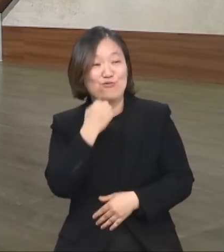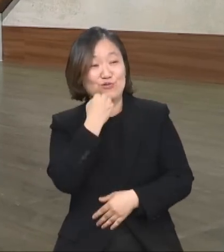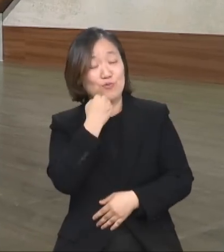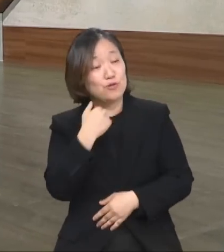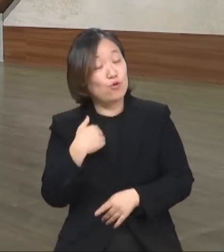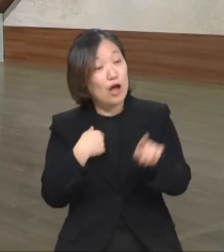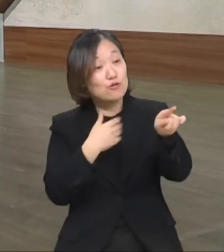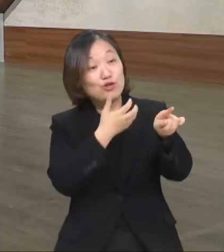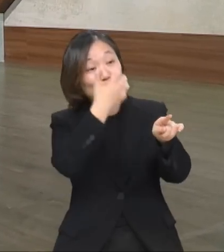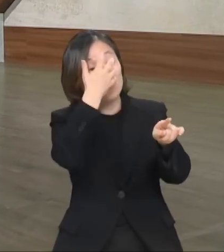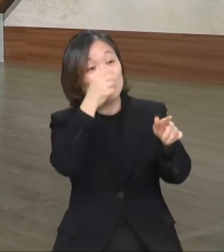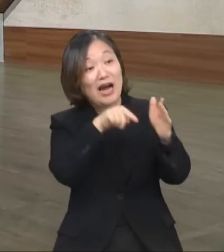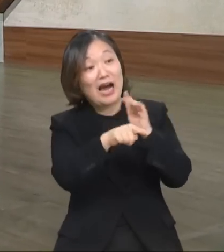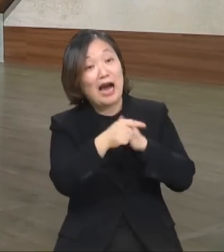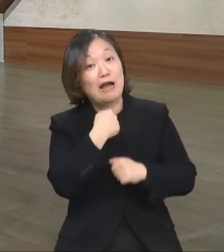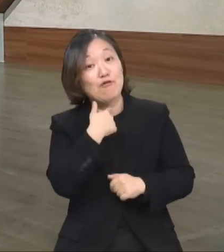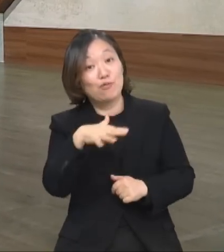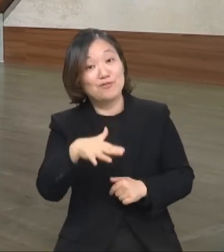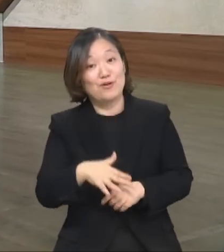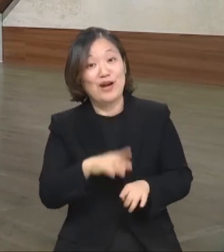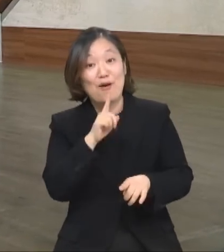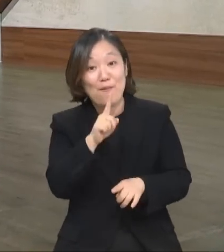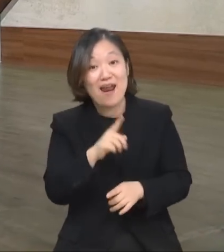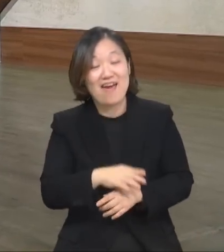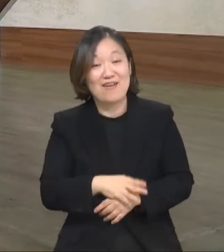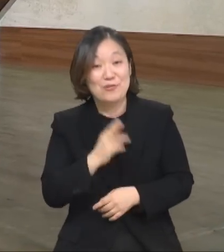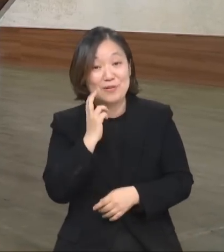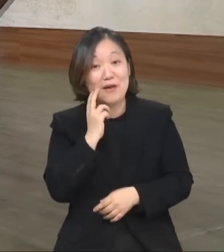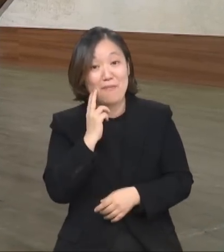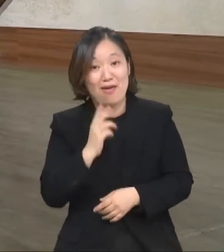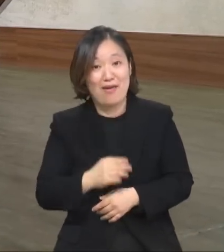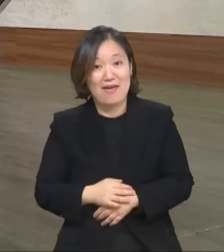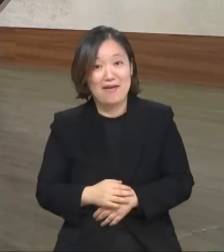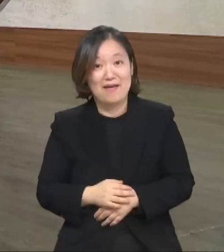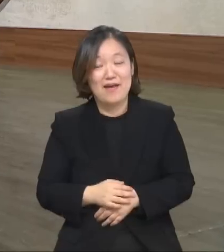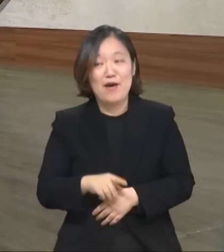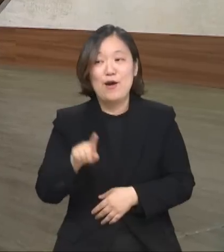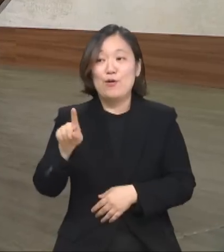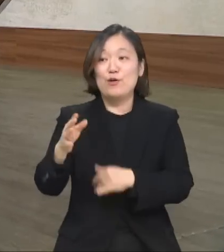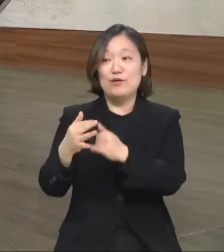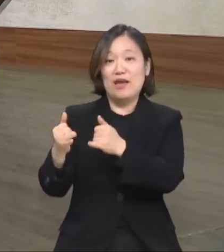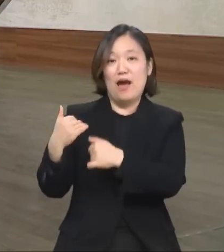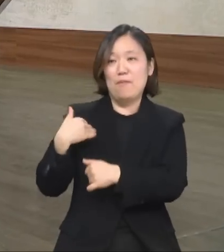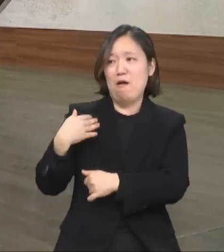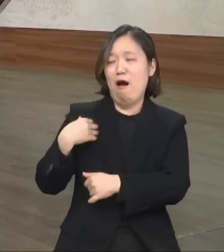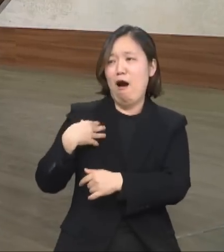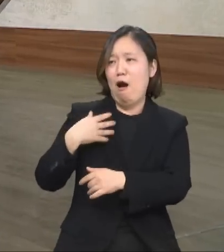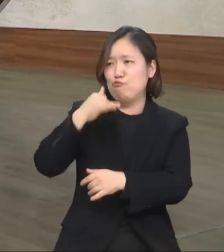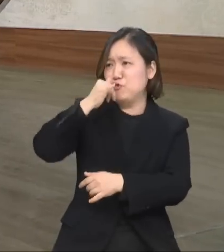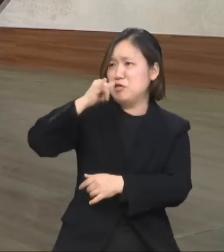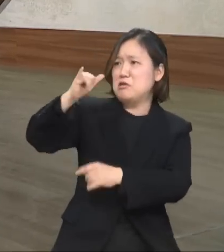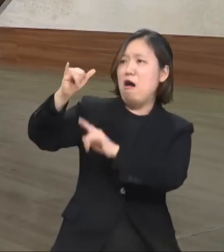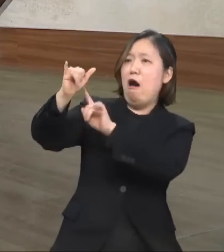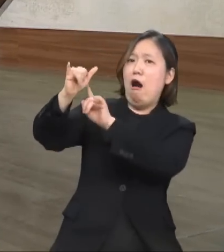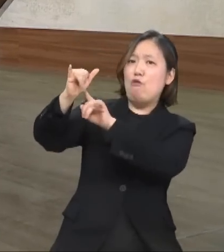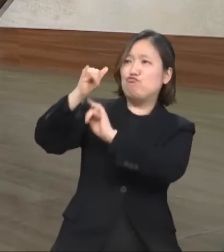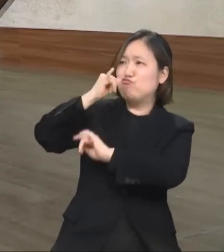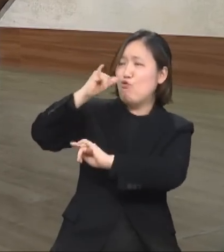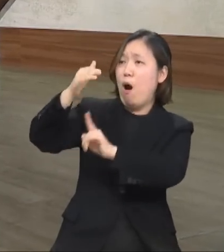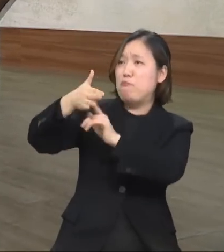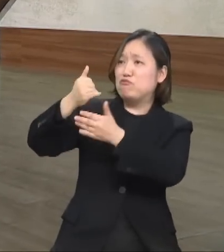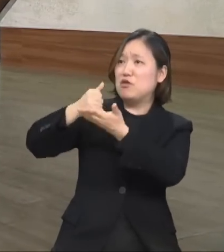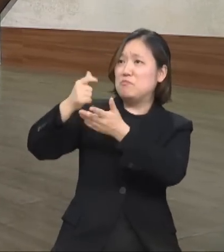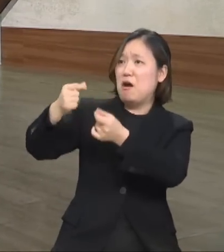없는데요라는 말씀을 자주 드리는데 그래서 어떤 분이 심지어 저를 막 대단한 사람인 것처럼 저를 또